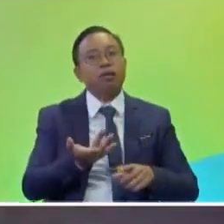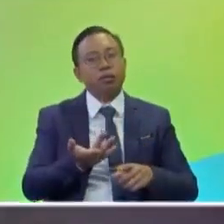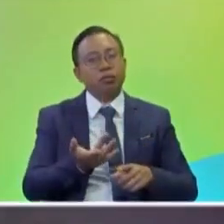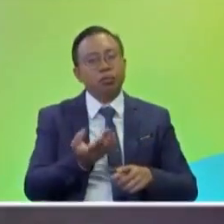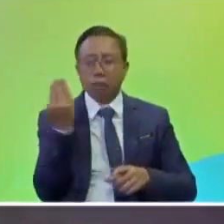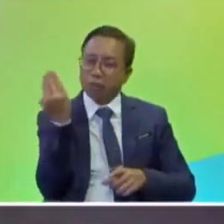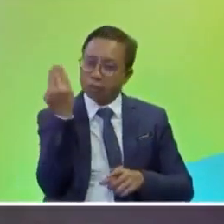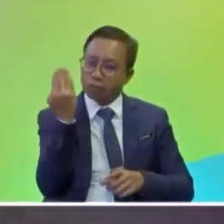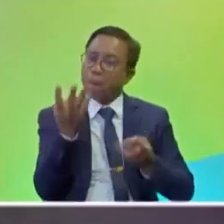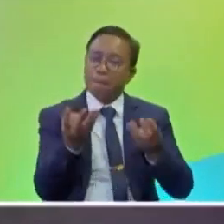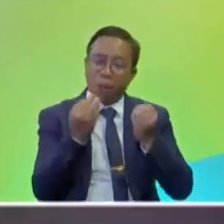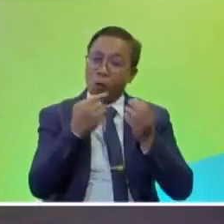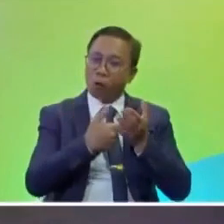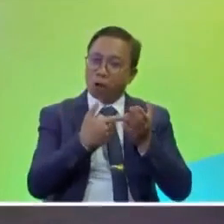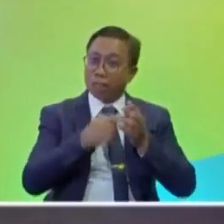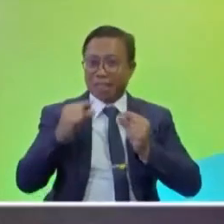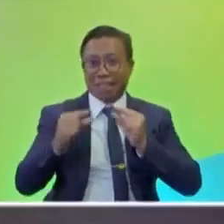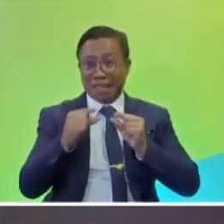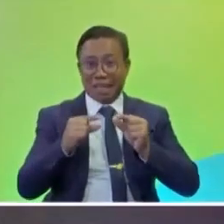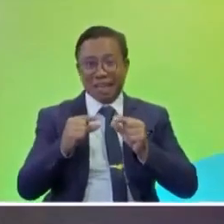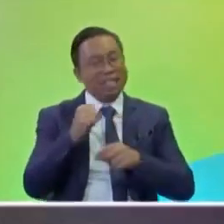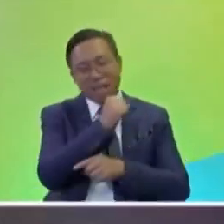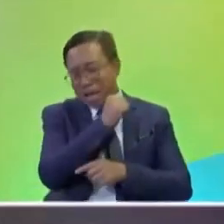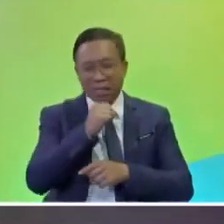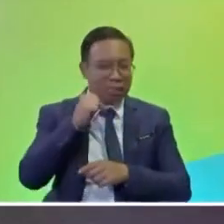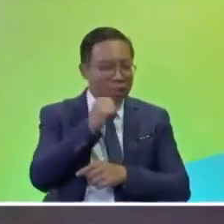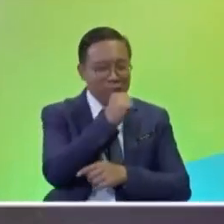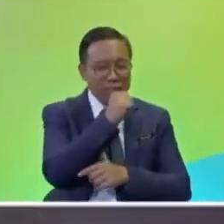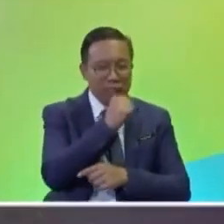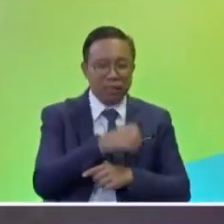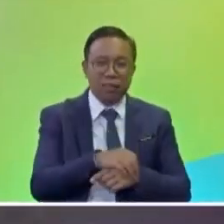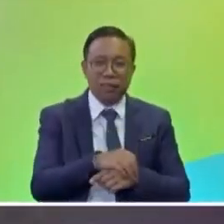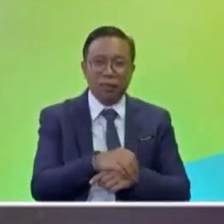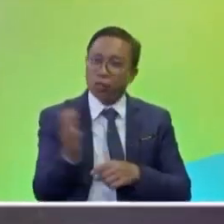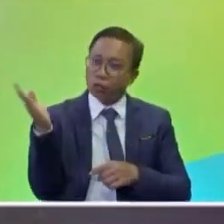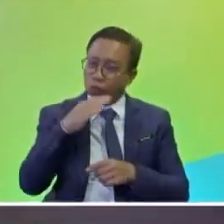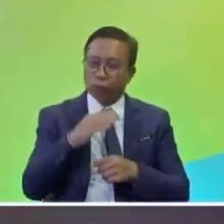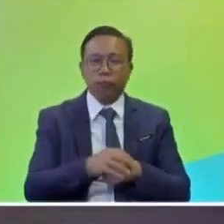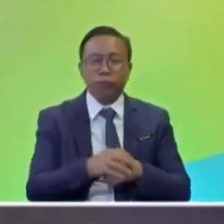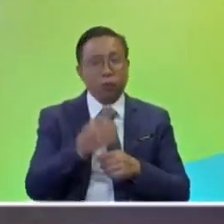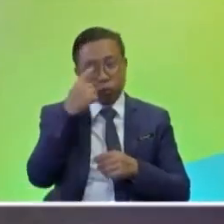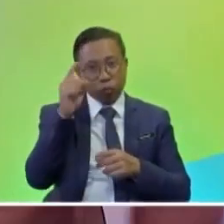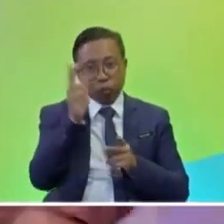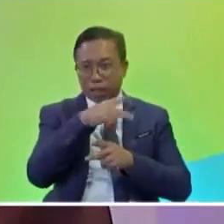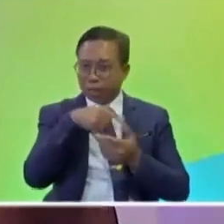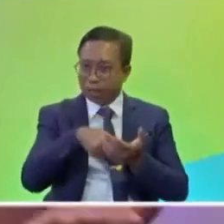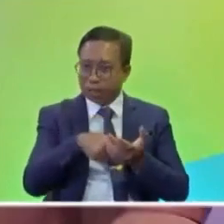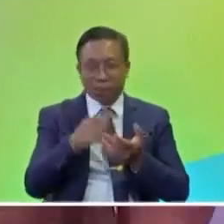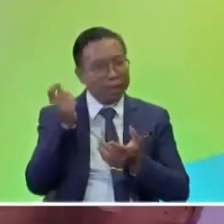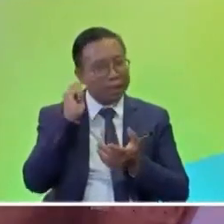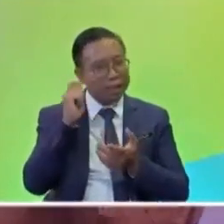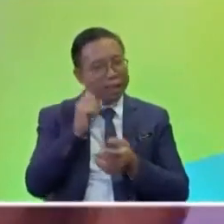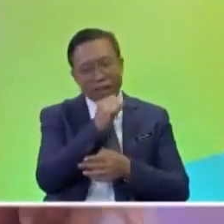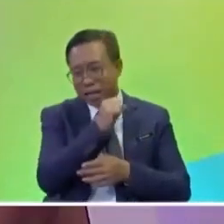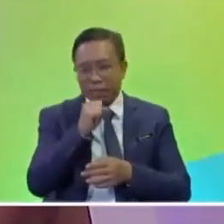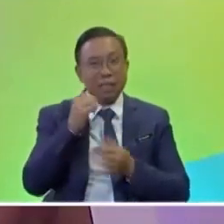lah cikgu. Nak ada lagi pergerakan nyanyian. Jom kita. Okey, untuk kali ni, tadi kita nyanyi.